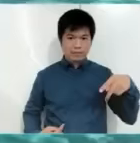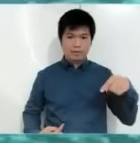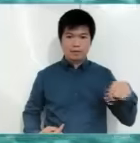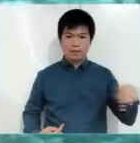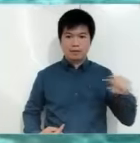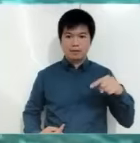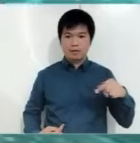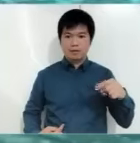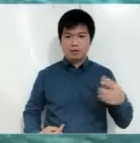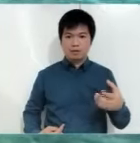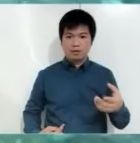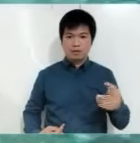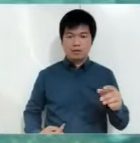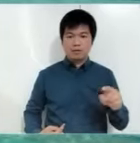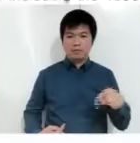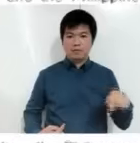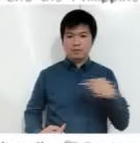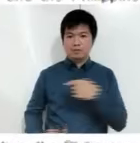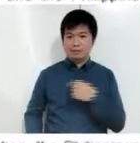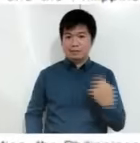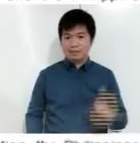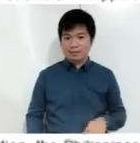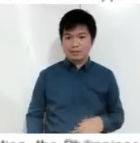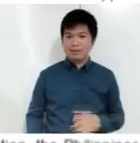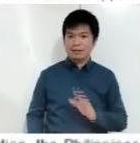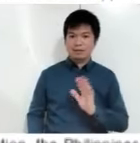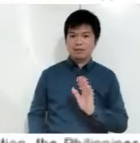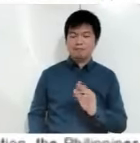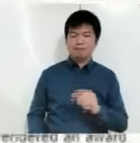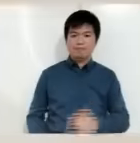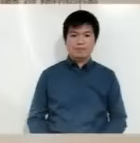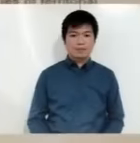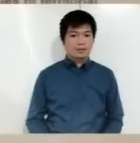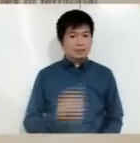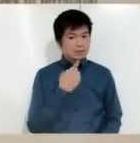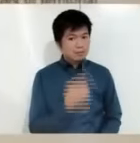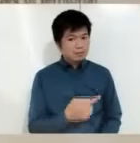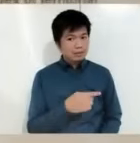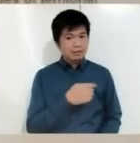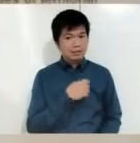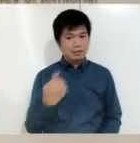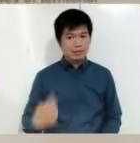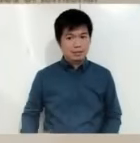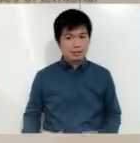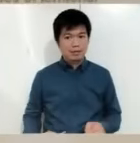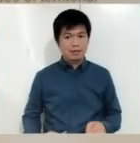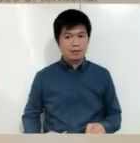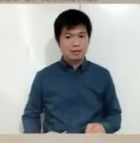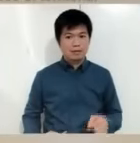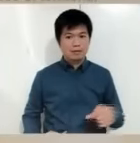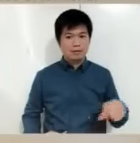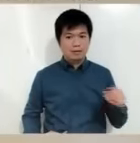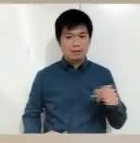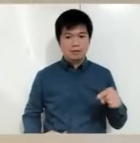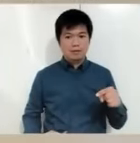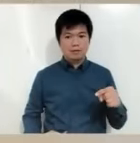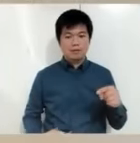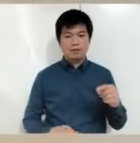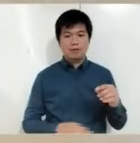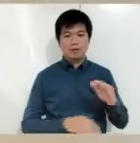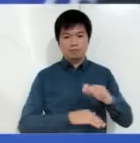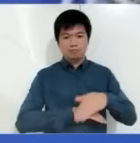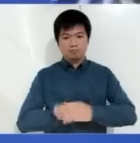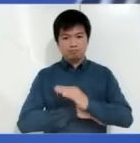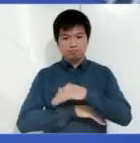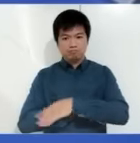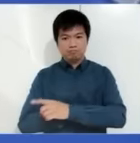katutol-tutol ang claim ng China sa West Philippine Sea. Sabi pa ng China, ang pagsalsad ng BRP Sierra Madre sa Ayungin Shoal ay labag din sa soberanya ng